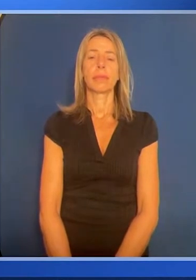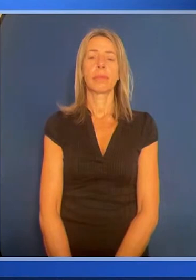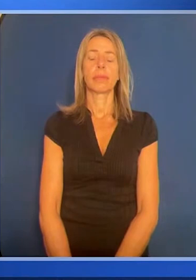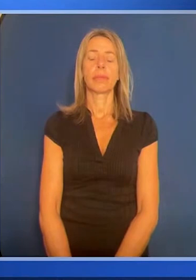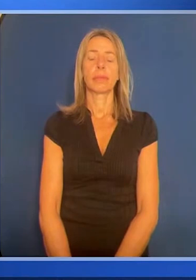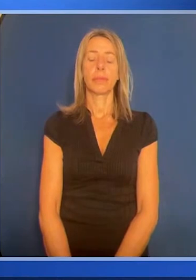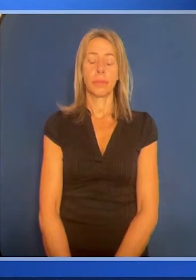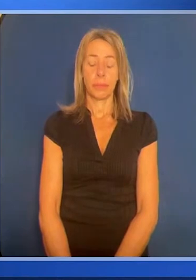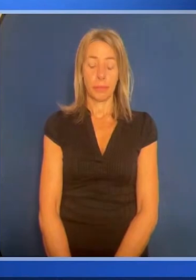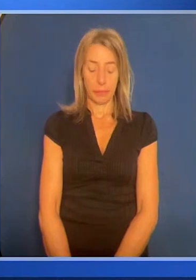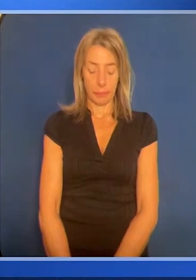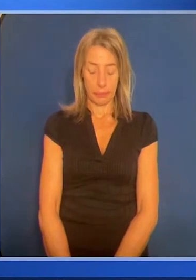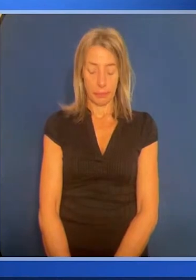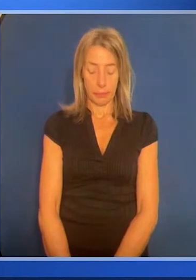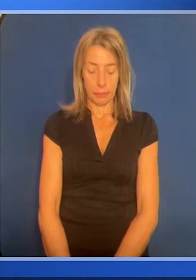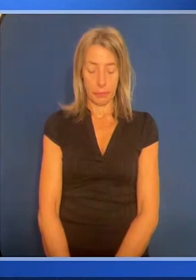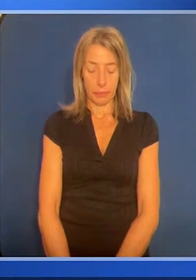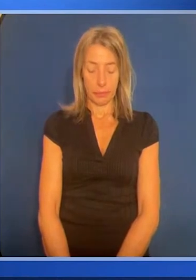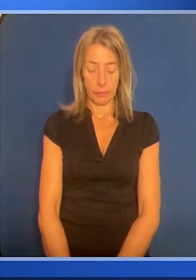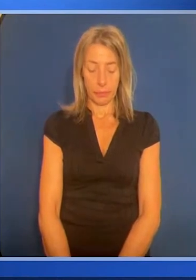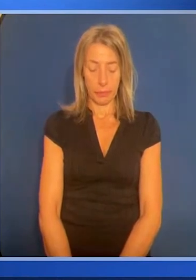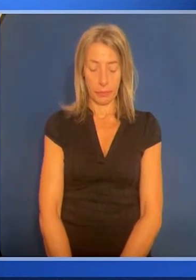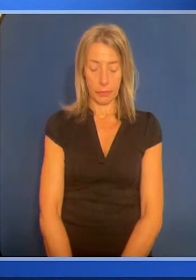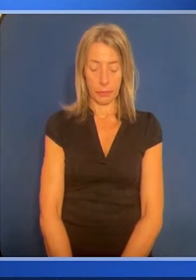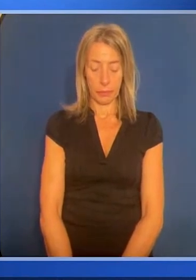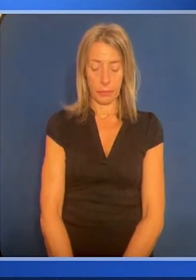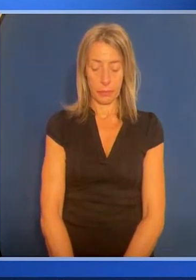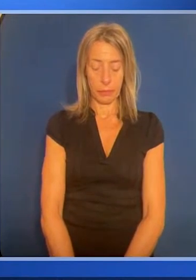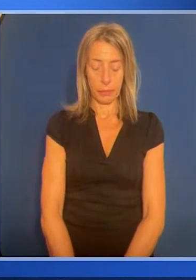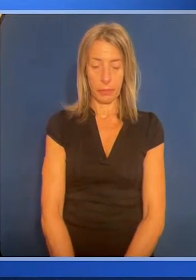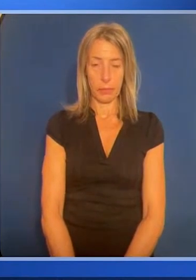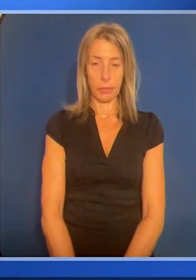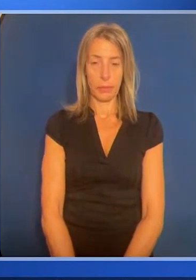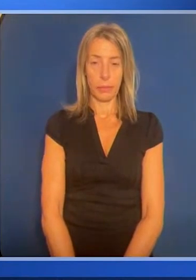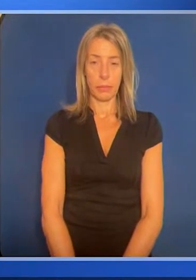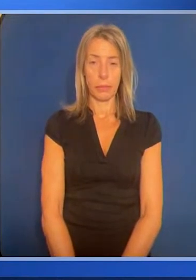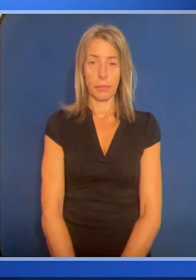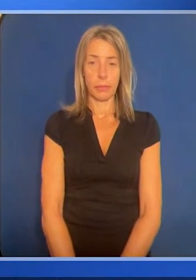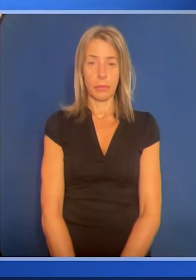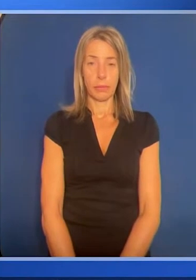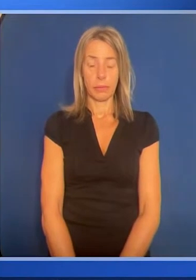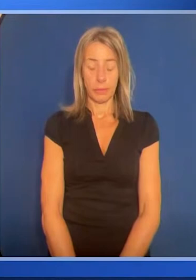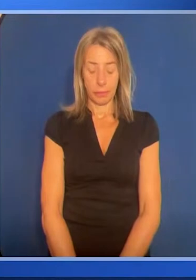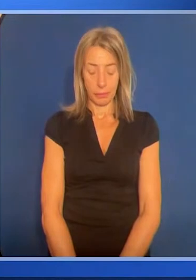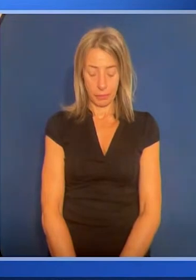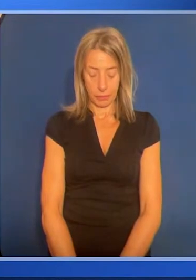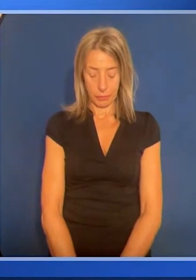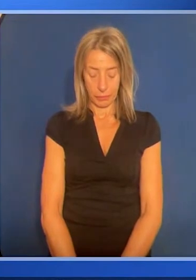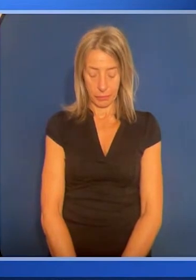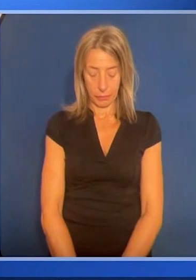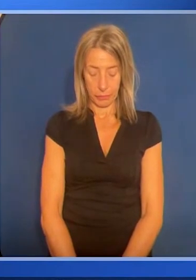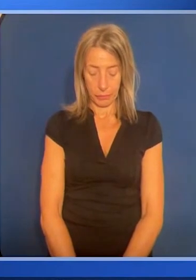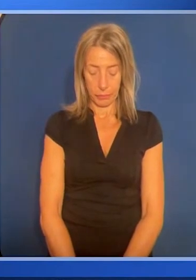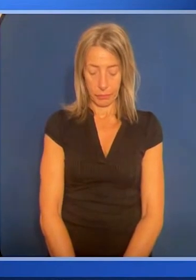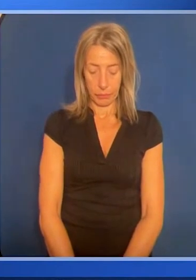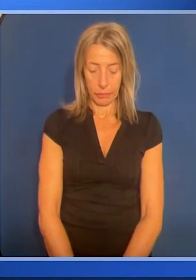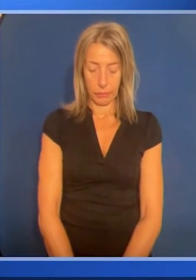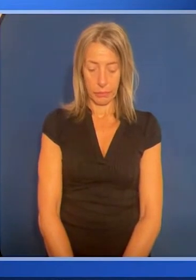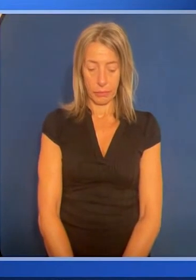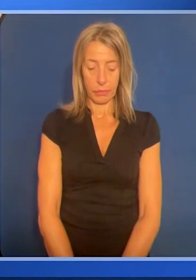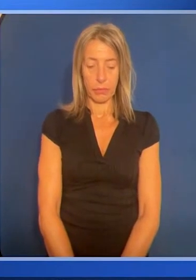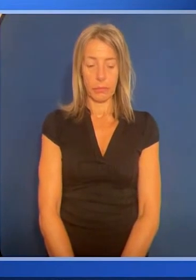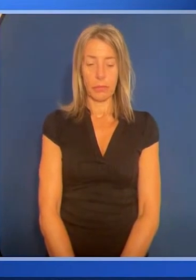العالم يحتاج الى رجاء متين يكون ركنا للكثيرين وهذا ياتي من شبيبه